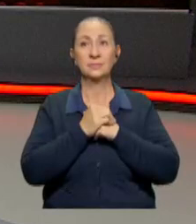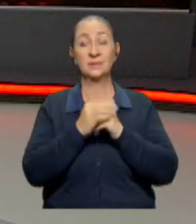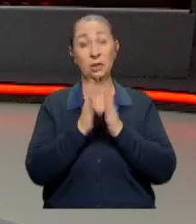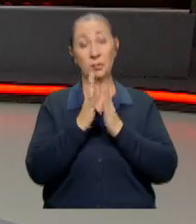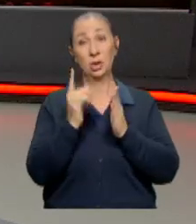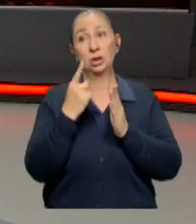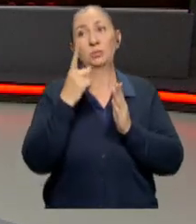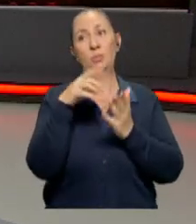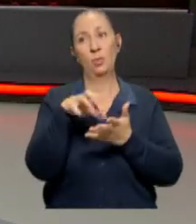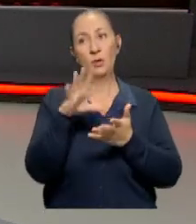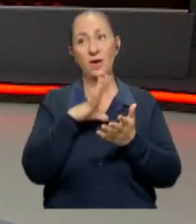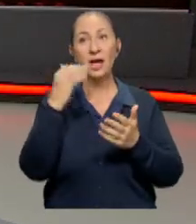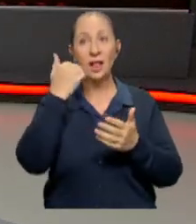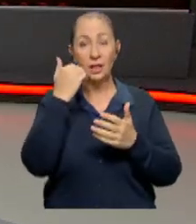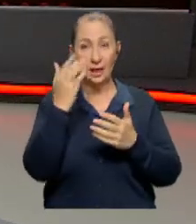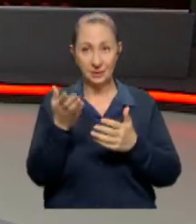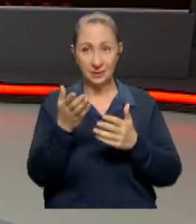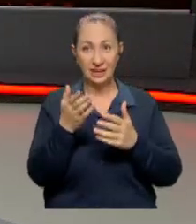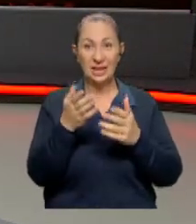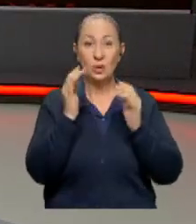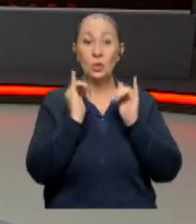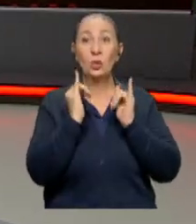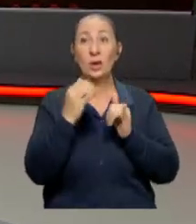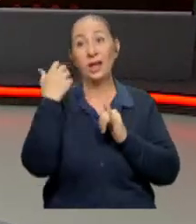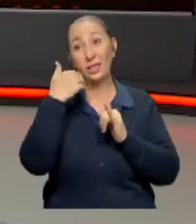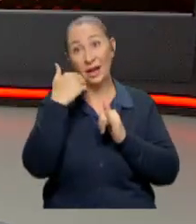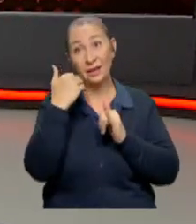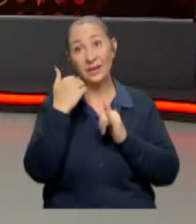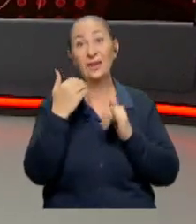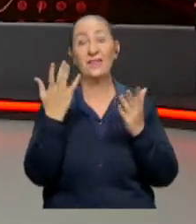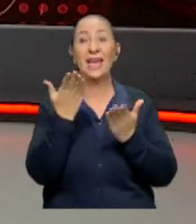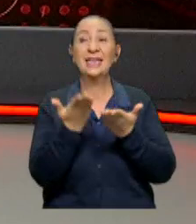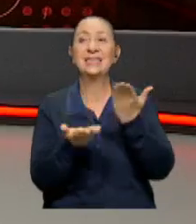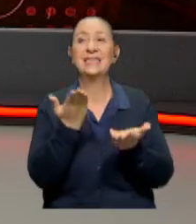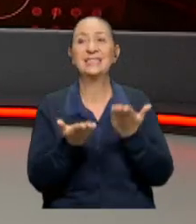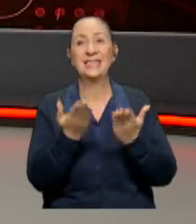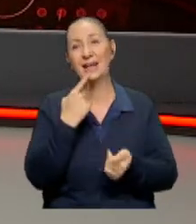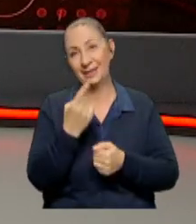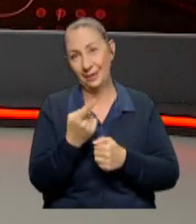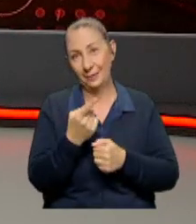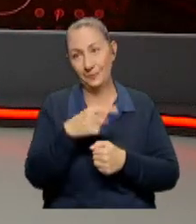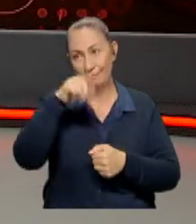Kitap ilginç, yani bir bölüm var. Yalanlar, lanetli yalanlar ve istatistikler diye.